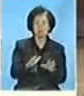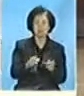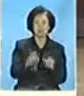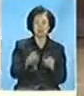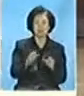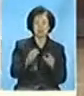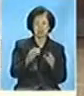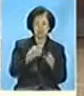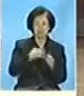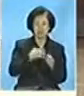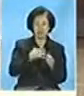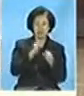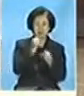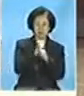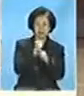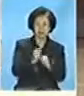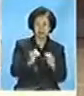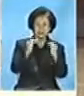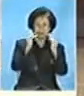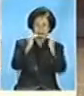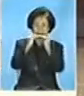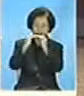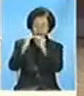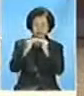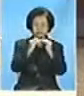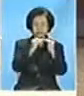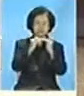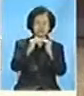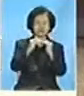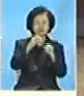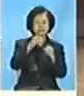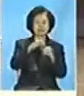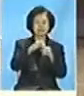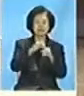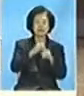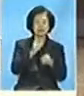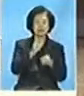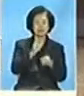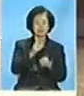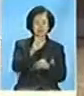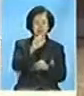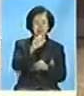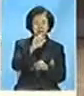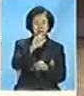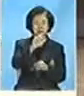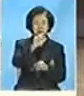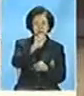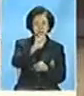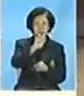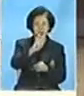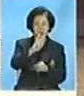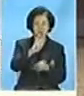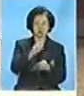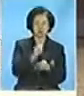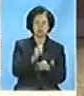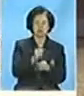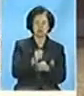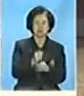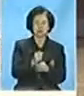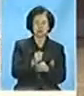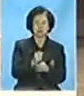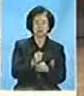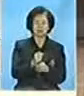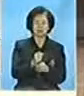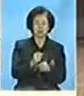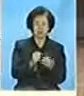ร้างความเสมอภาคในความเป็นสมาชิกรัฐสภาให้ได้